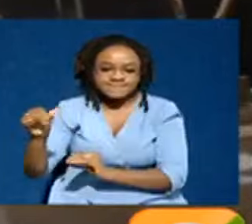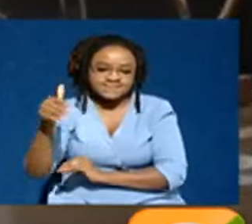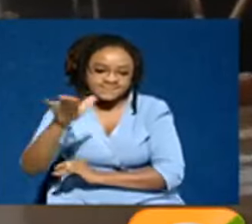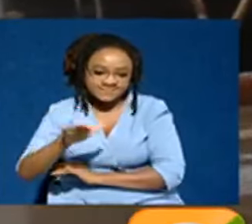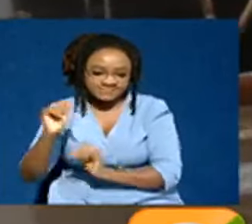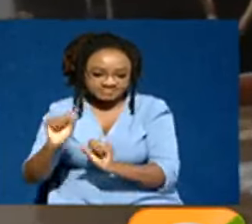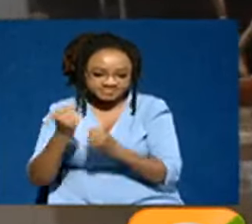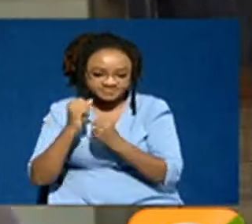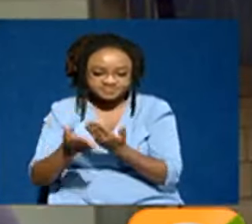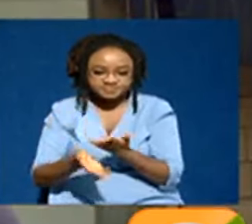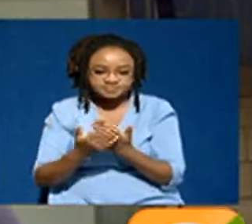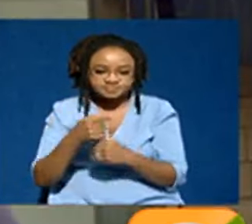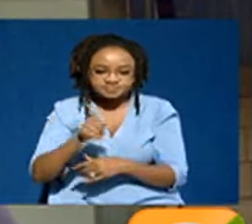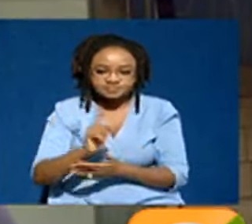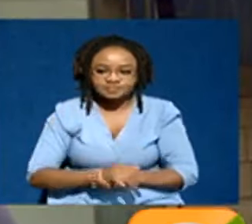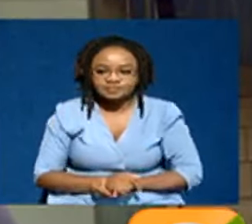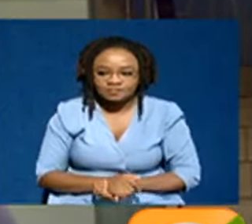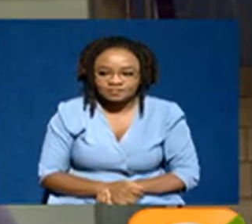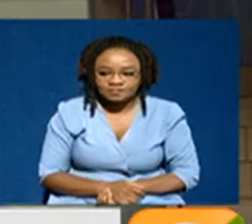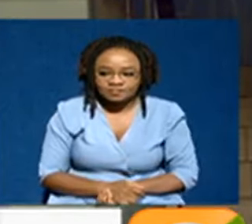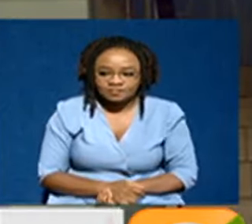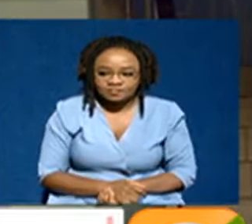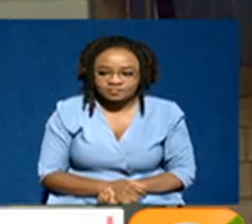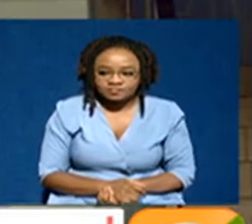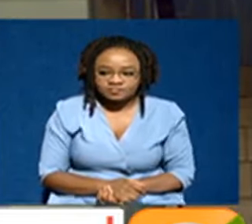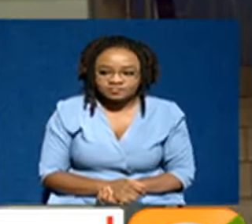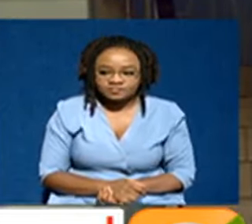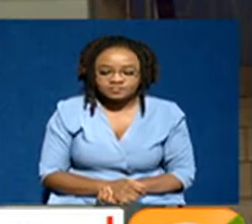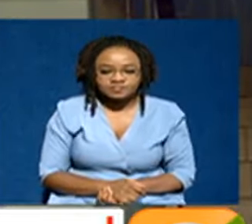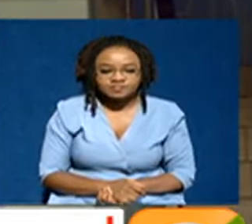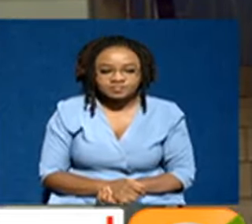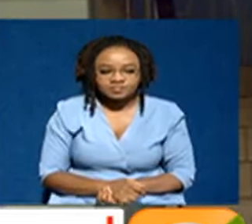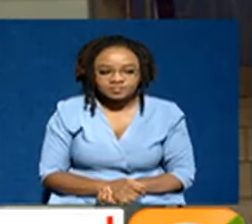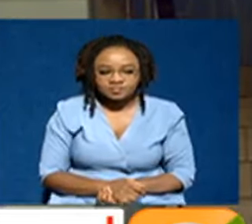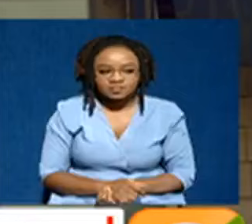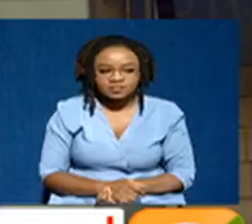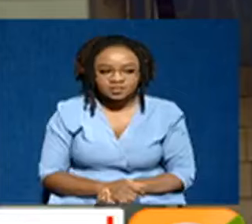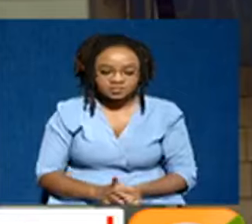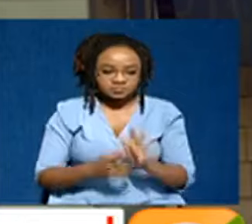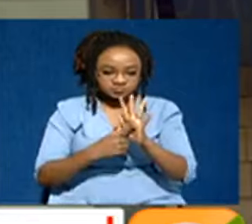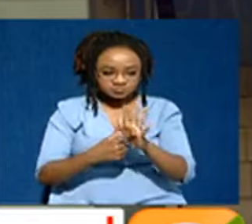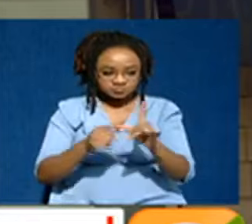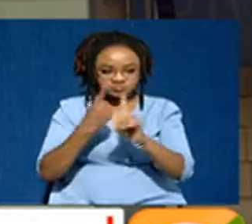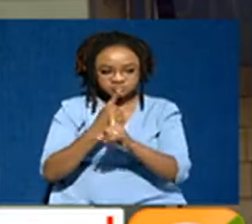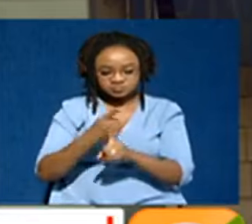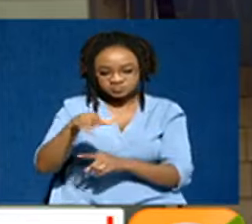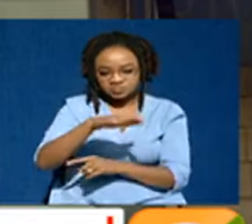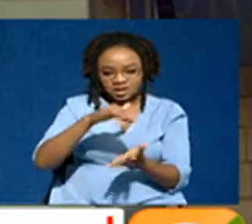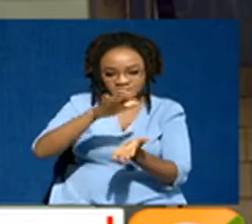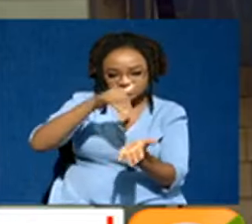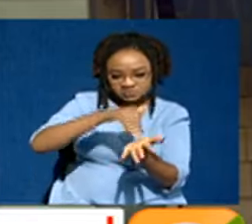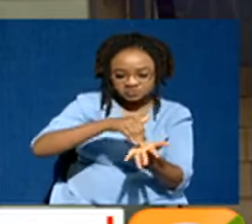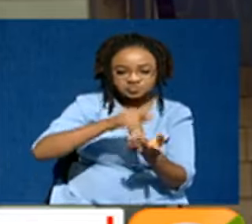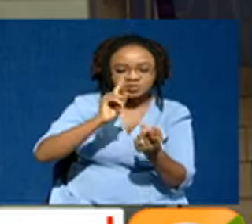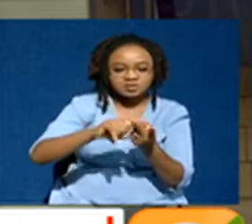ili kuzuia maafa. Sehemu za kati, nyanda za juu mashariki na nyanda